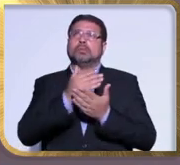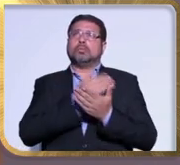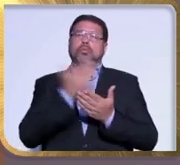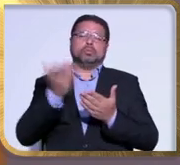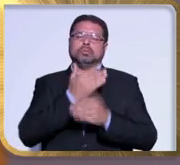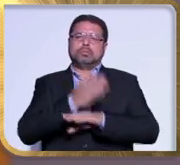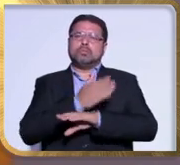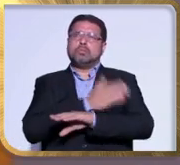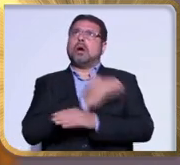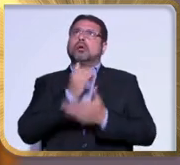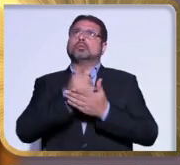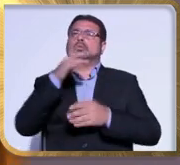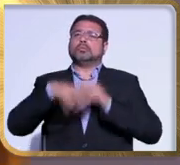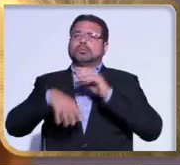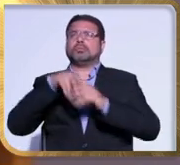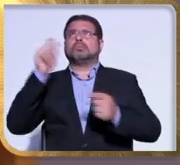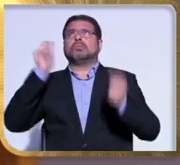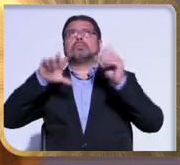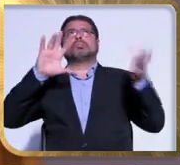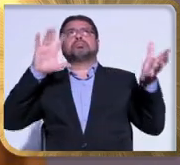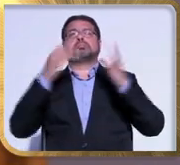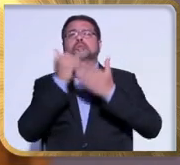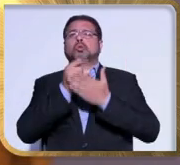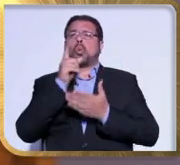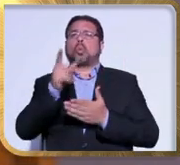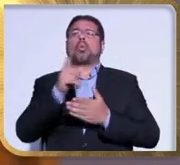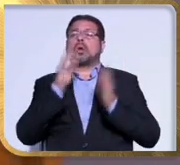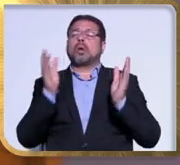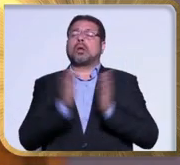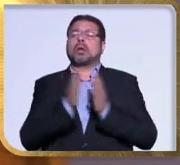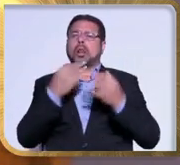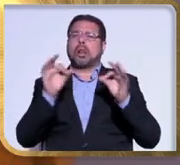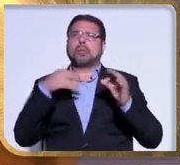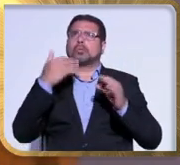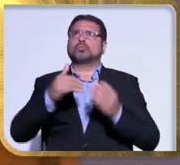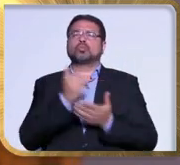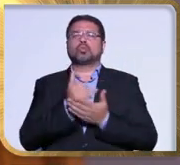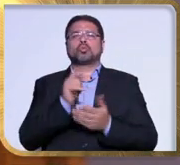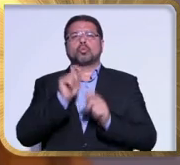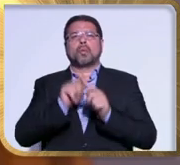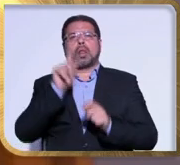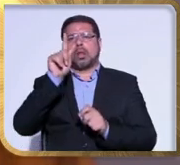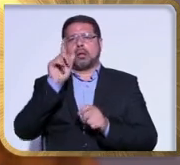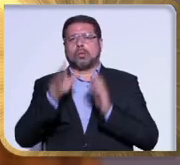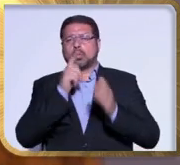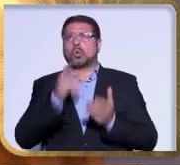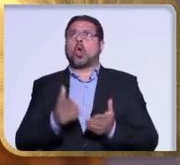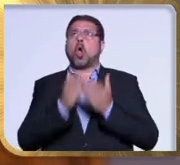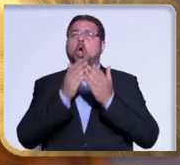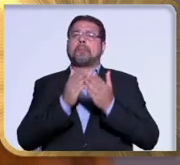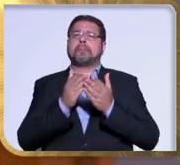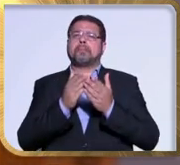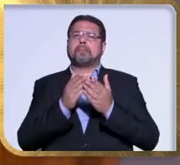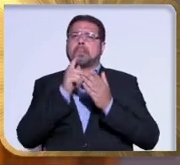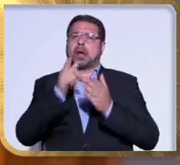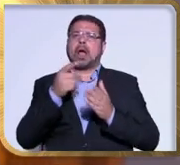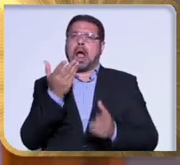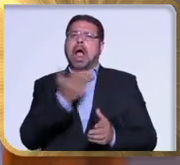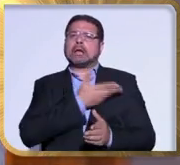شيء والمكون لكل شيء والكائن بعد كل شيء، اللهم اجعل